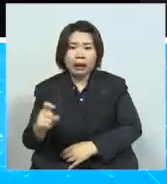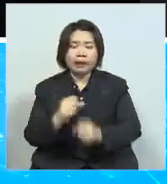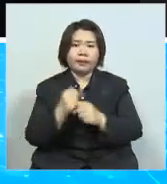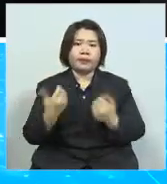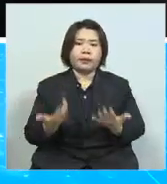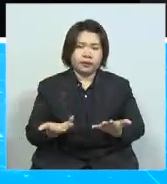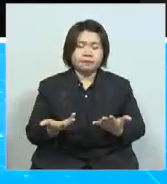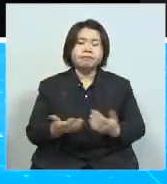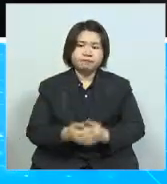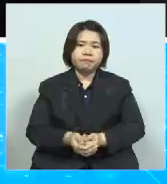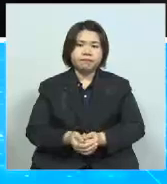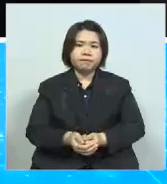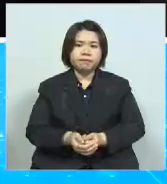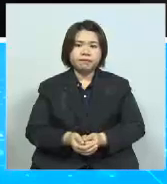ลี่ยง